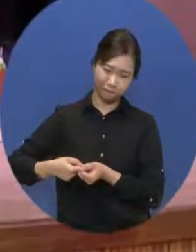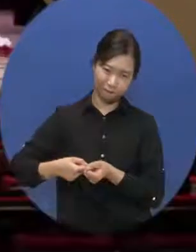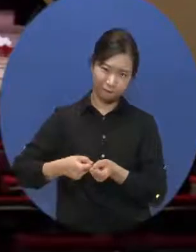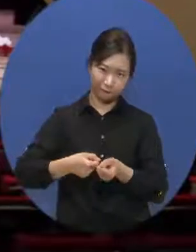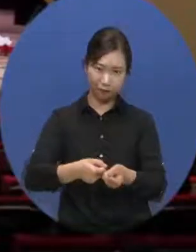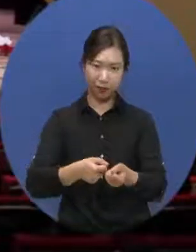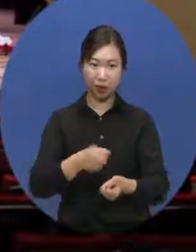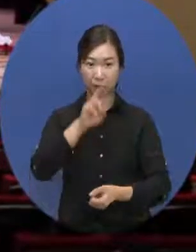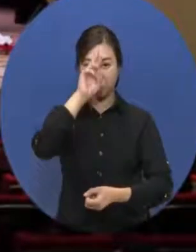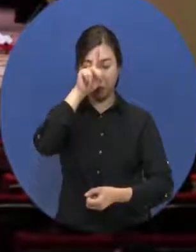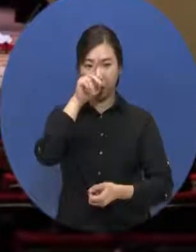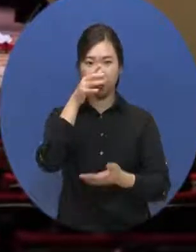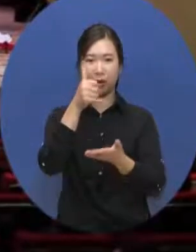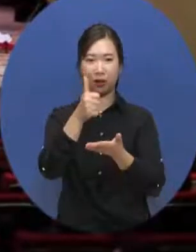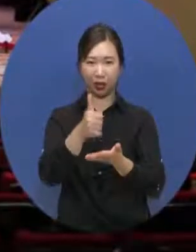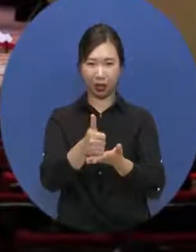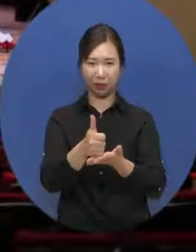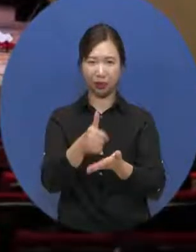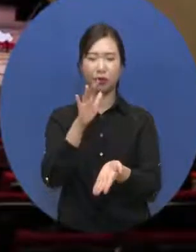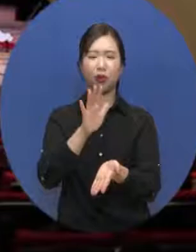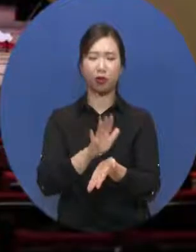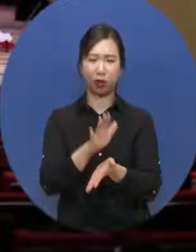원장님의 열정과